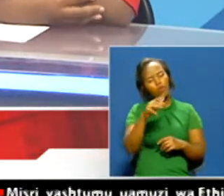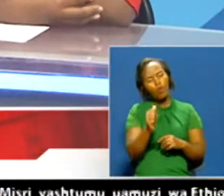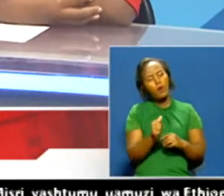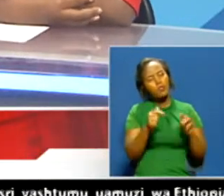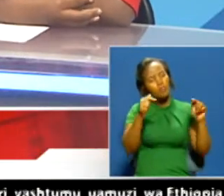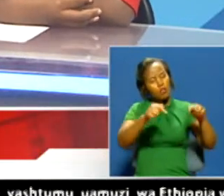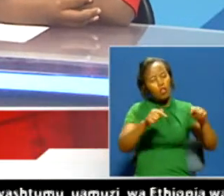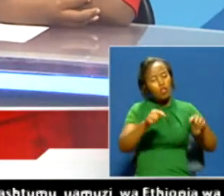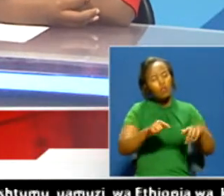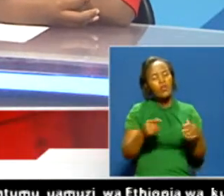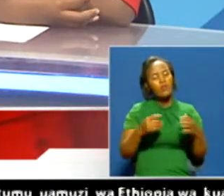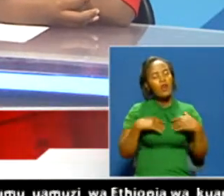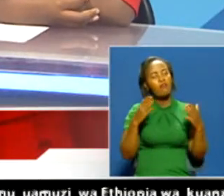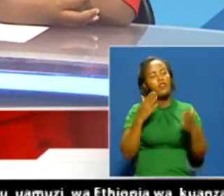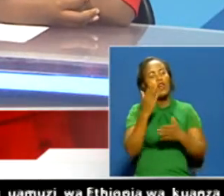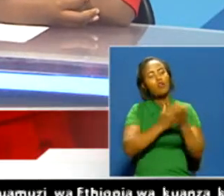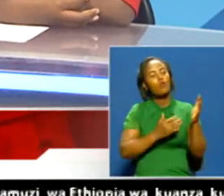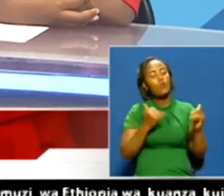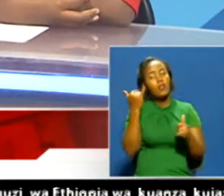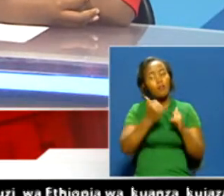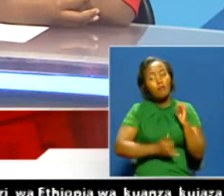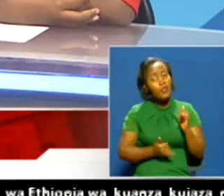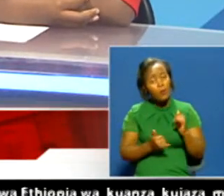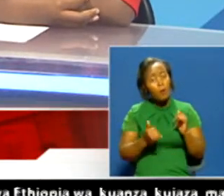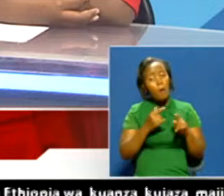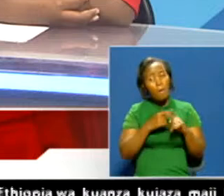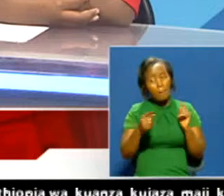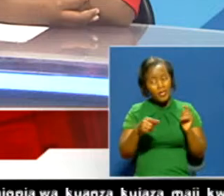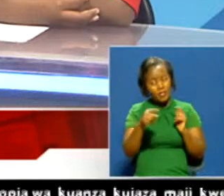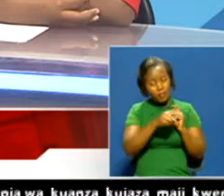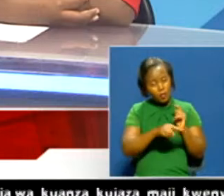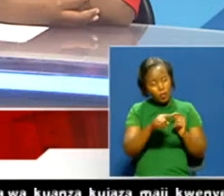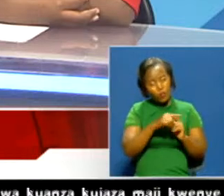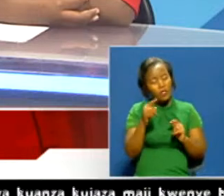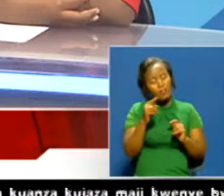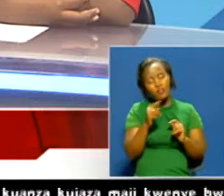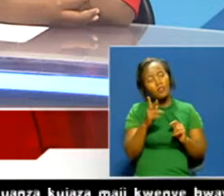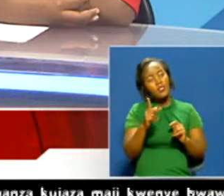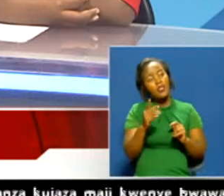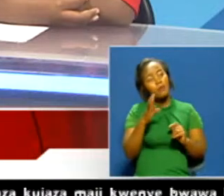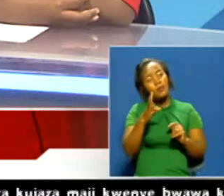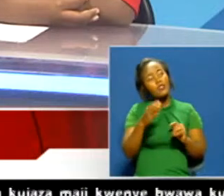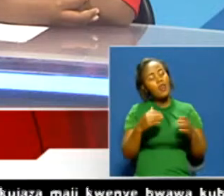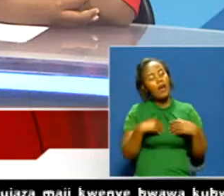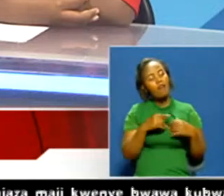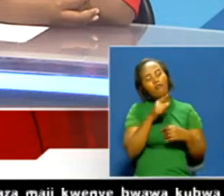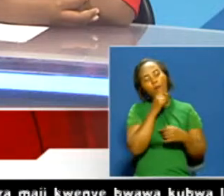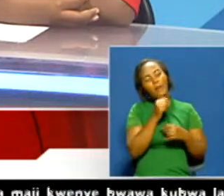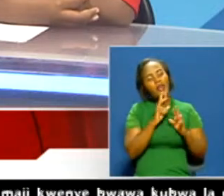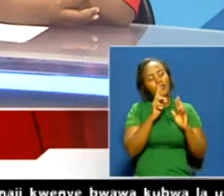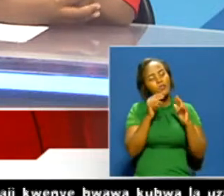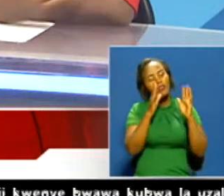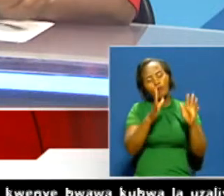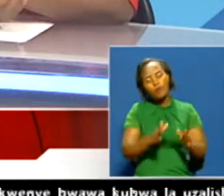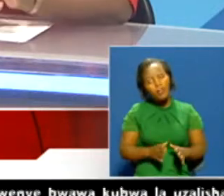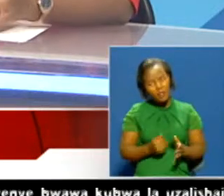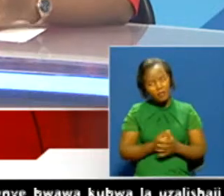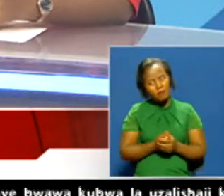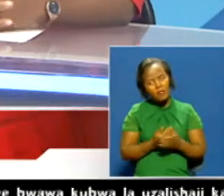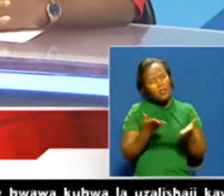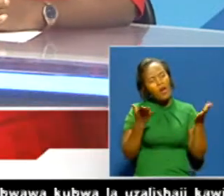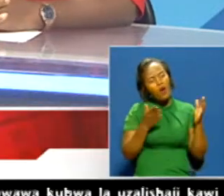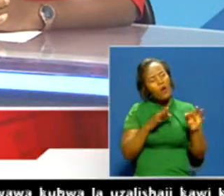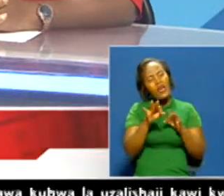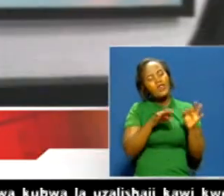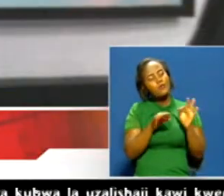nusu finali ya Euro, lakini sisi KBC tuna keep nusu upande wa pili wa studio. Keep nusu. Tueleze spoti ni